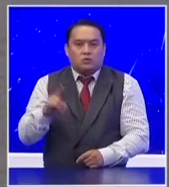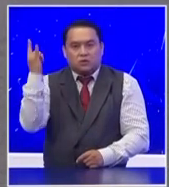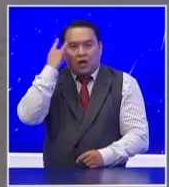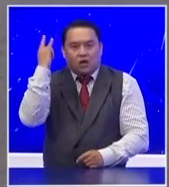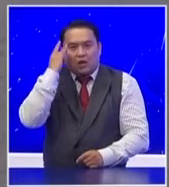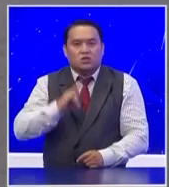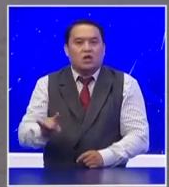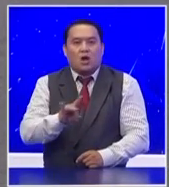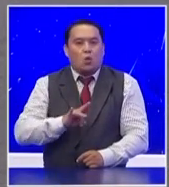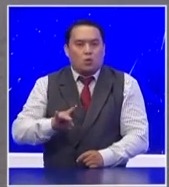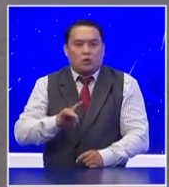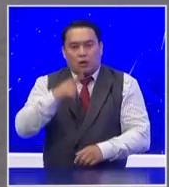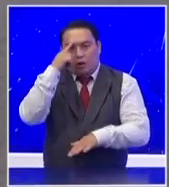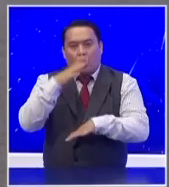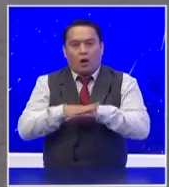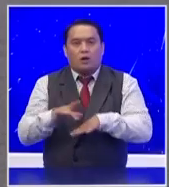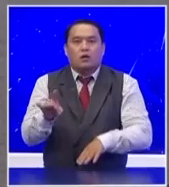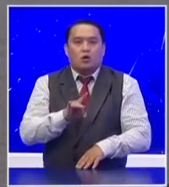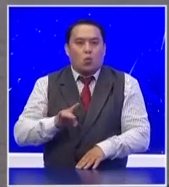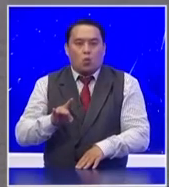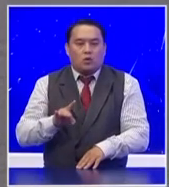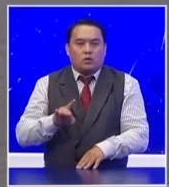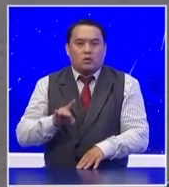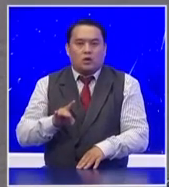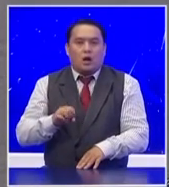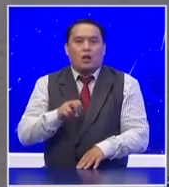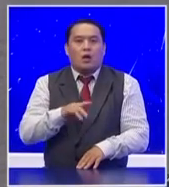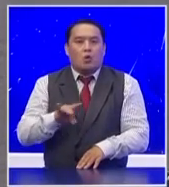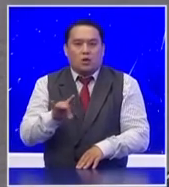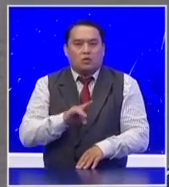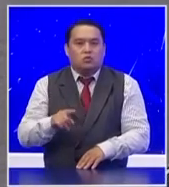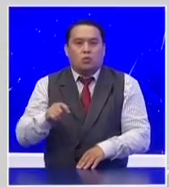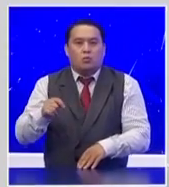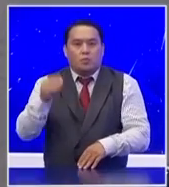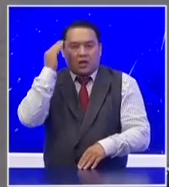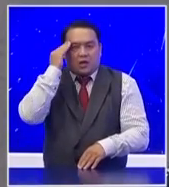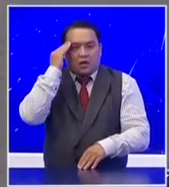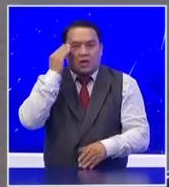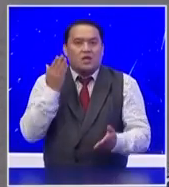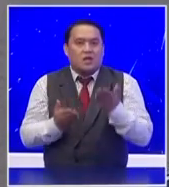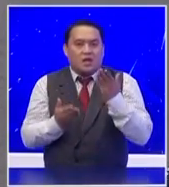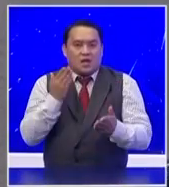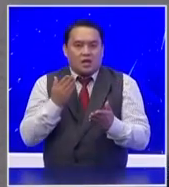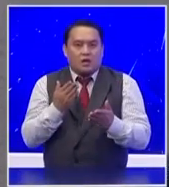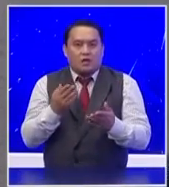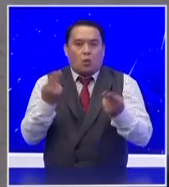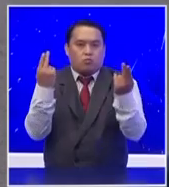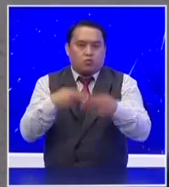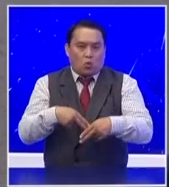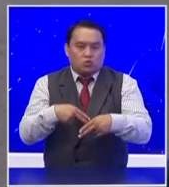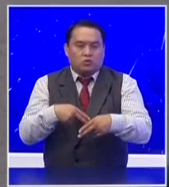Сарканский район, акимат Сарканского района, акимат Алакульского района, что приняли меры. Если поставить